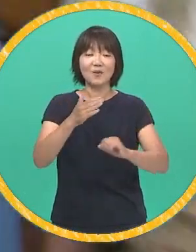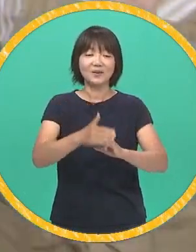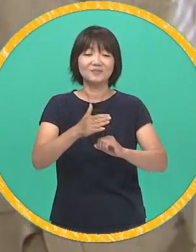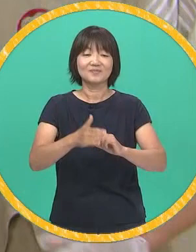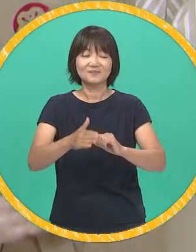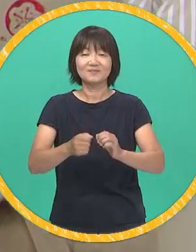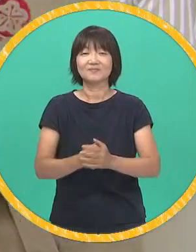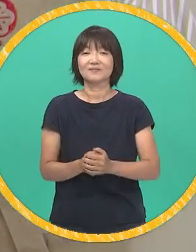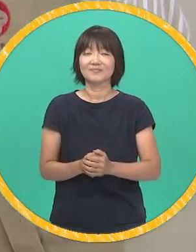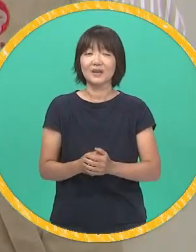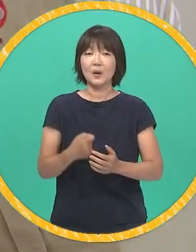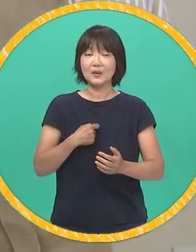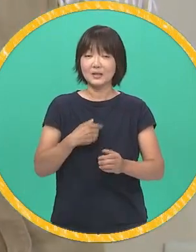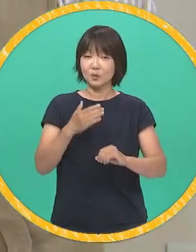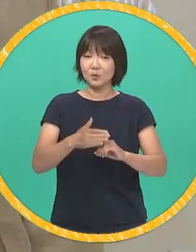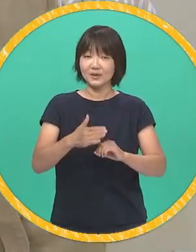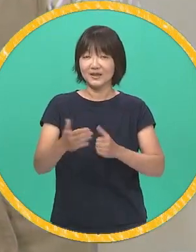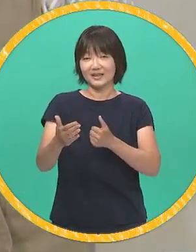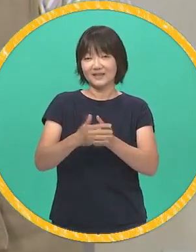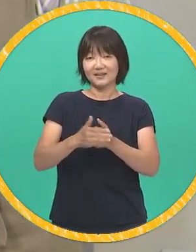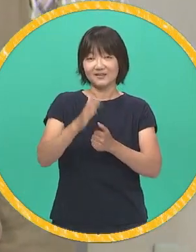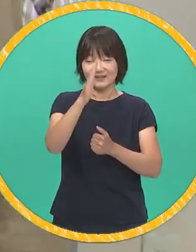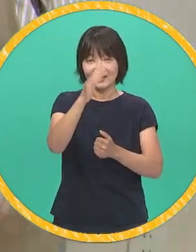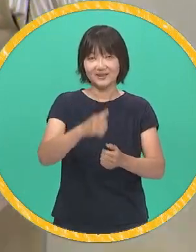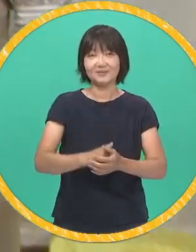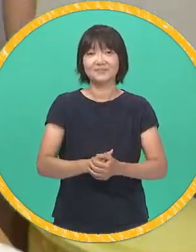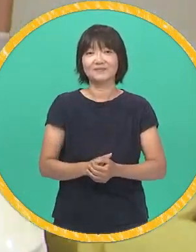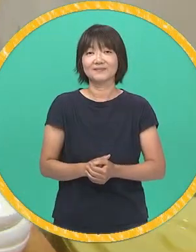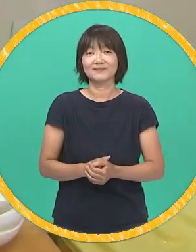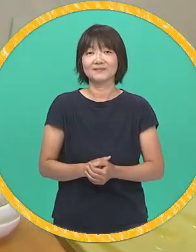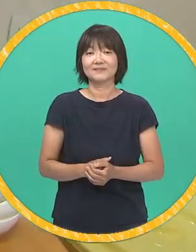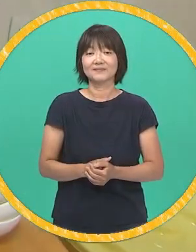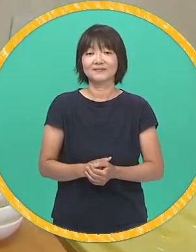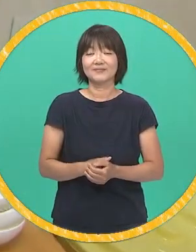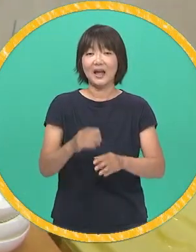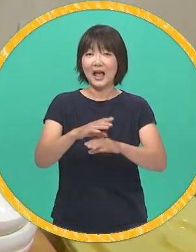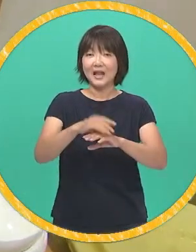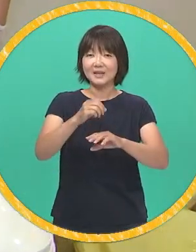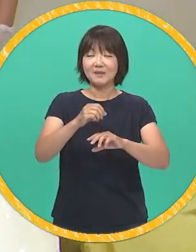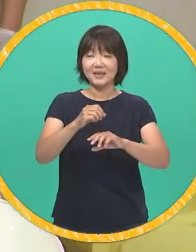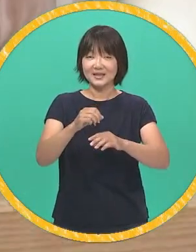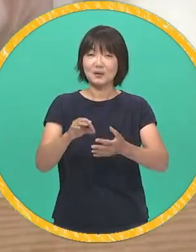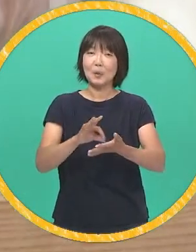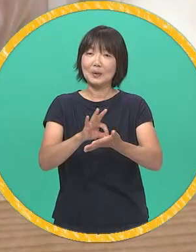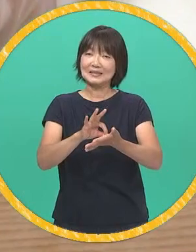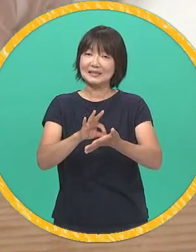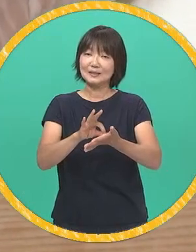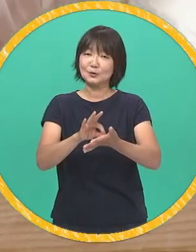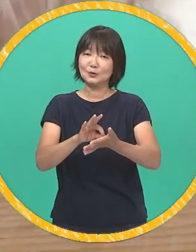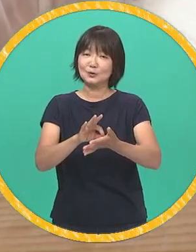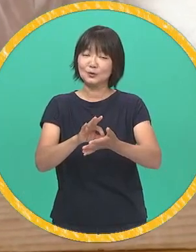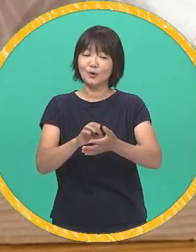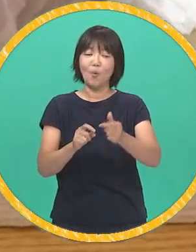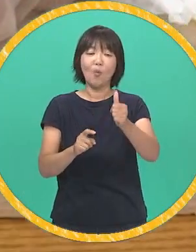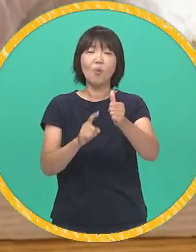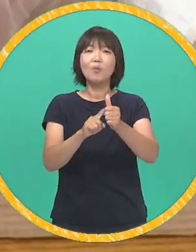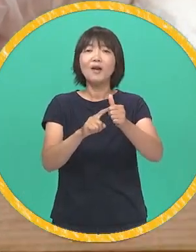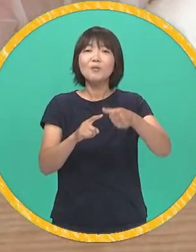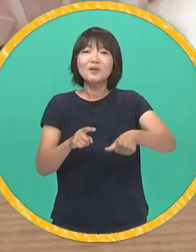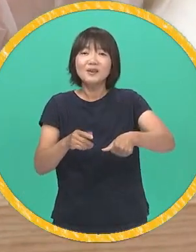私もやりますけど手番してくださいからましたーーーじゃまずニンニクですねはい親指で抑えるのは